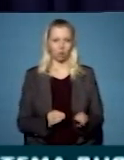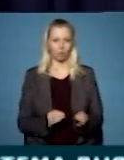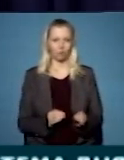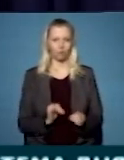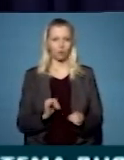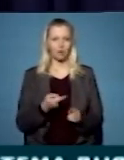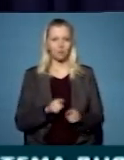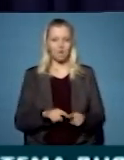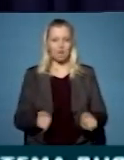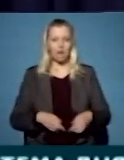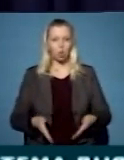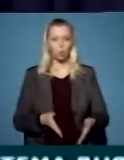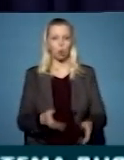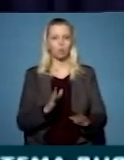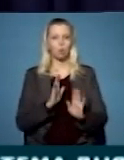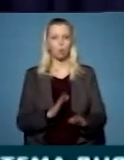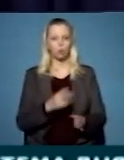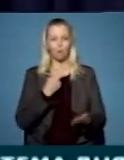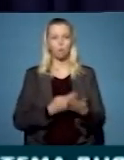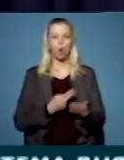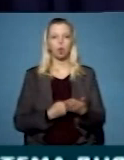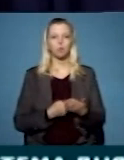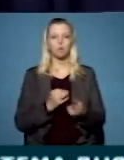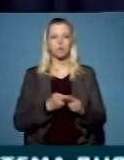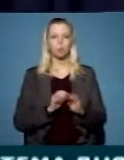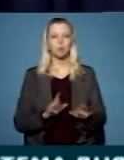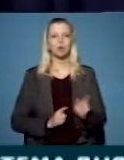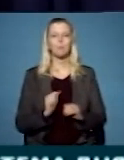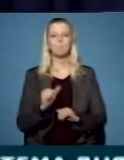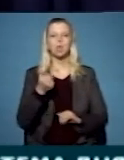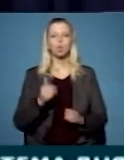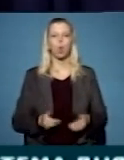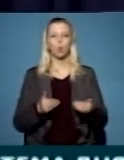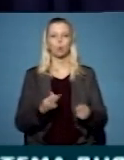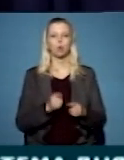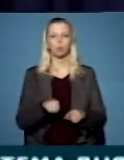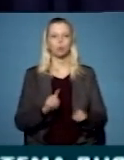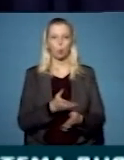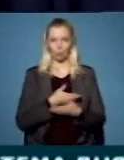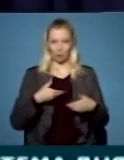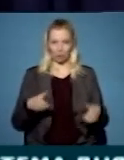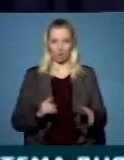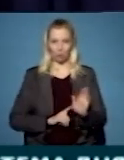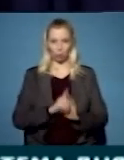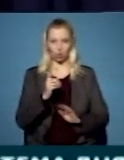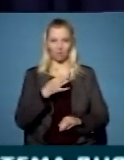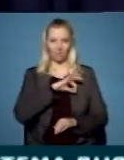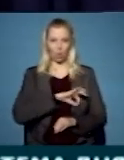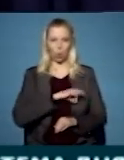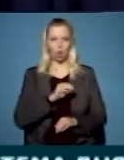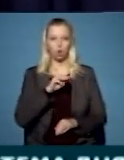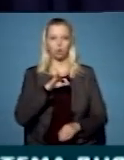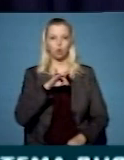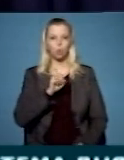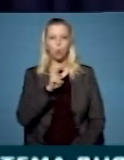і дана ділянка дороги, вона буде показовою, і це буде тільки перший крок до того, щоб ми почали використовувати труками